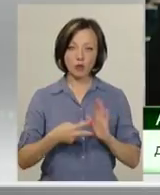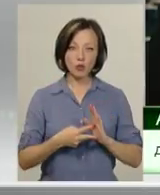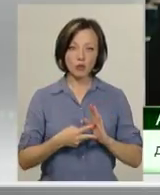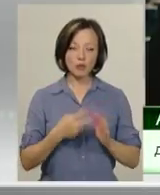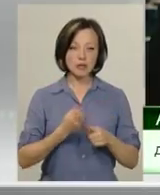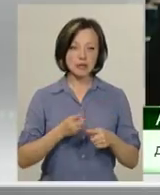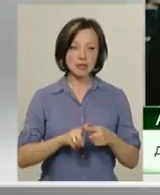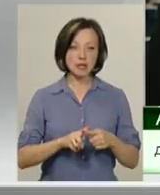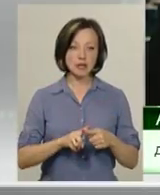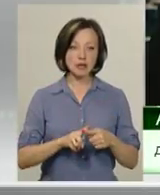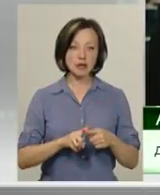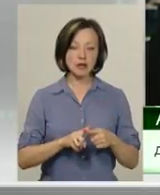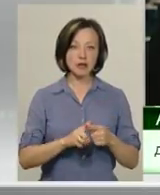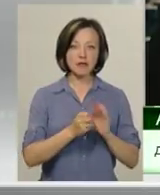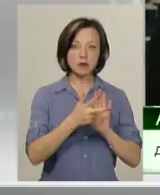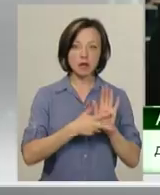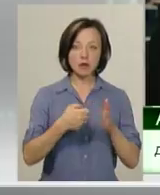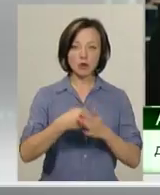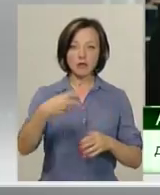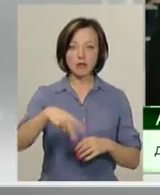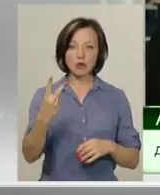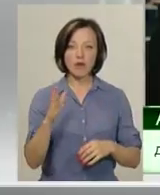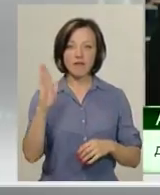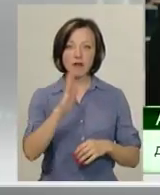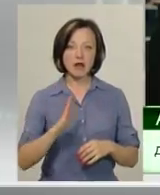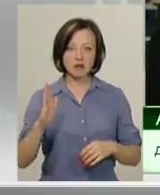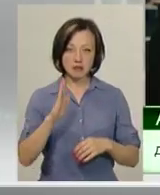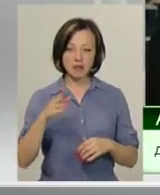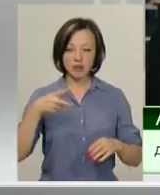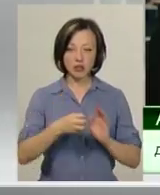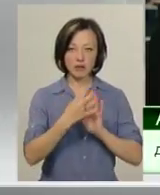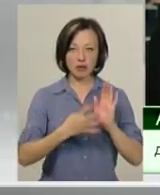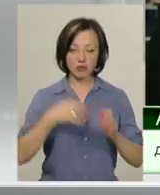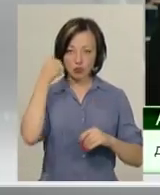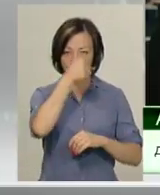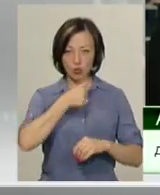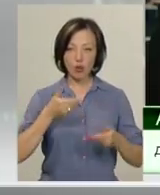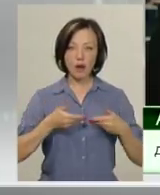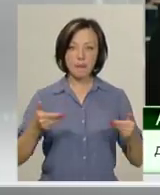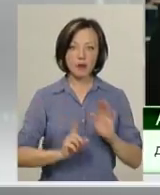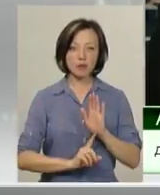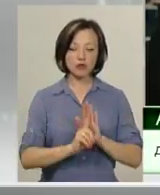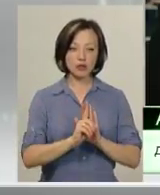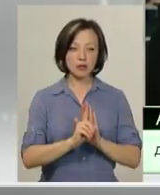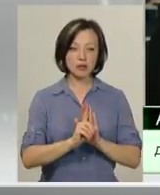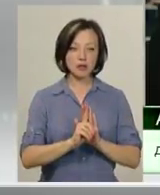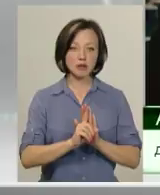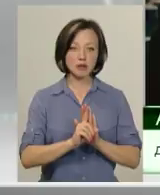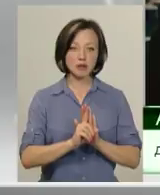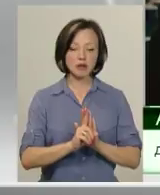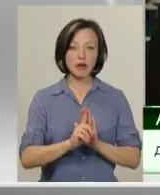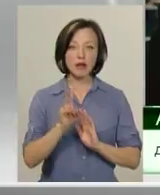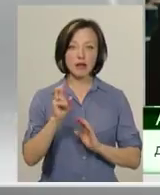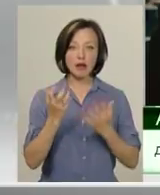це з 18 по 22 вересня. Ми почали якби на День